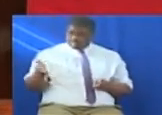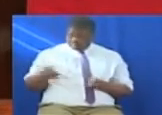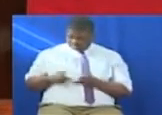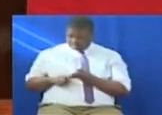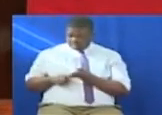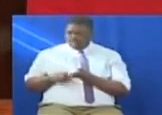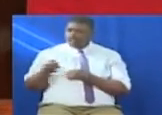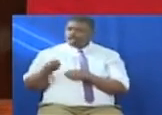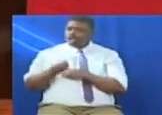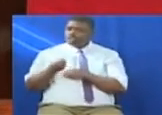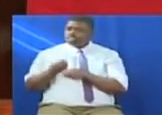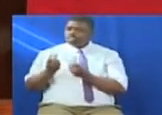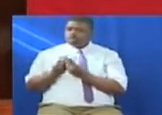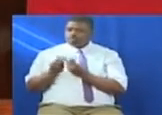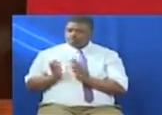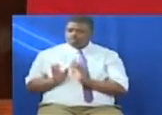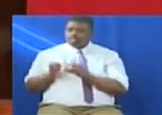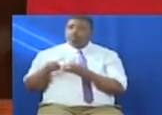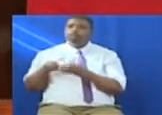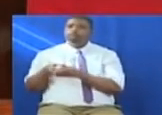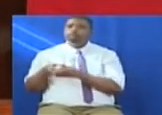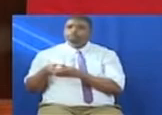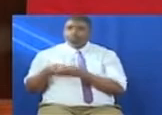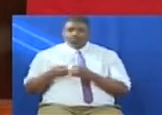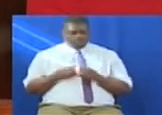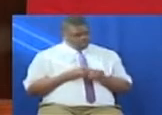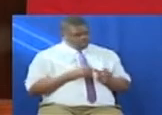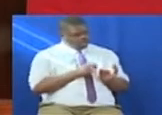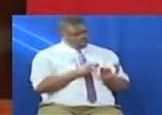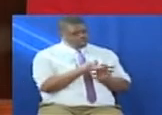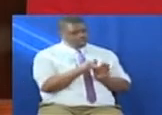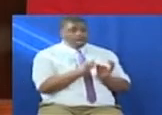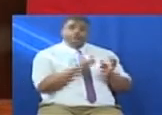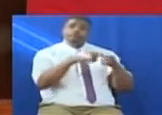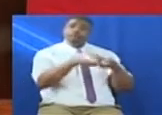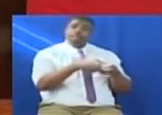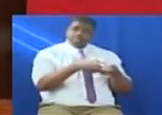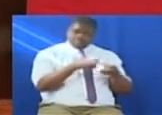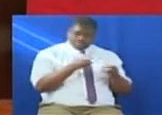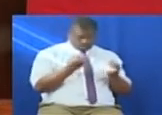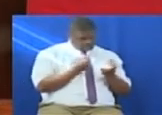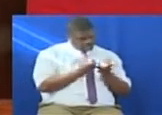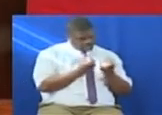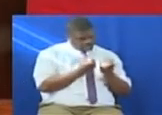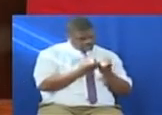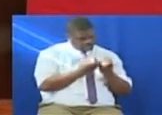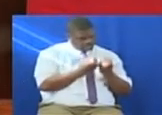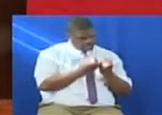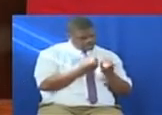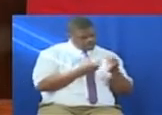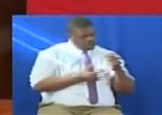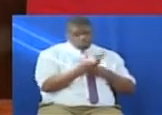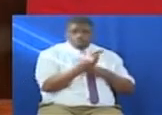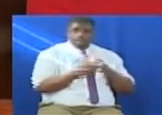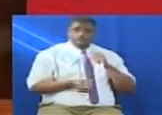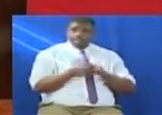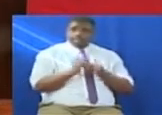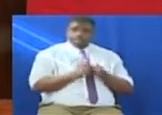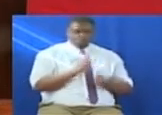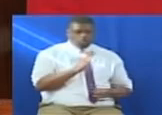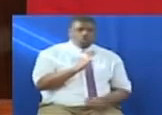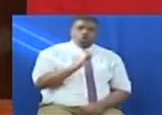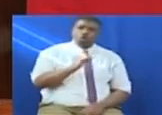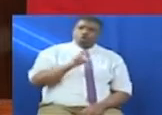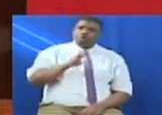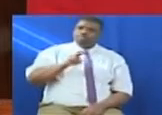kama timu. Aliunda pia kamati maalum ya kushughulikia swala hili. Lakini wakati huo, pamoja